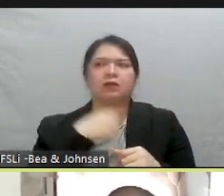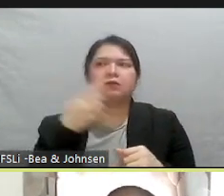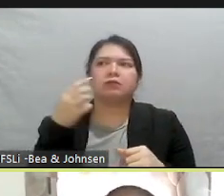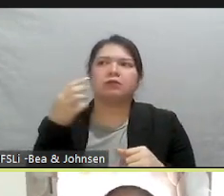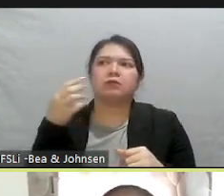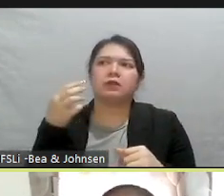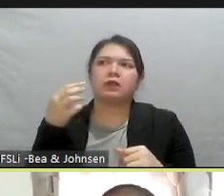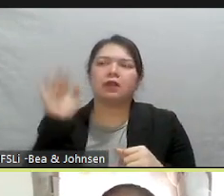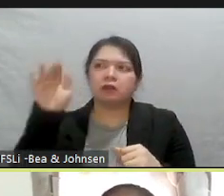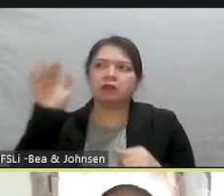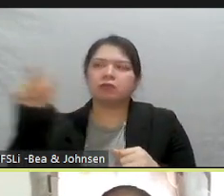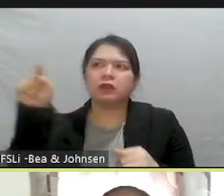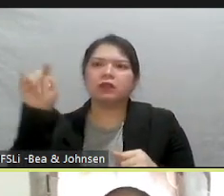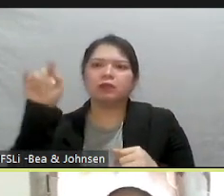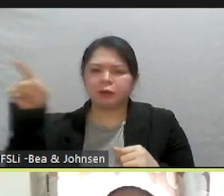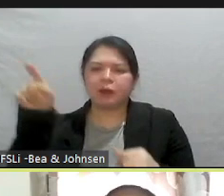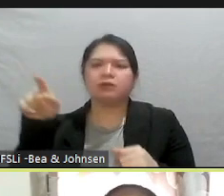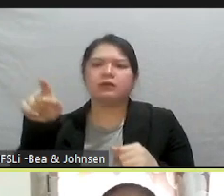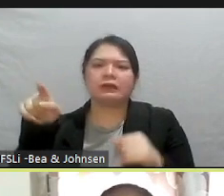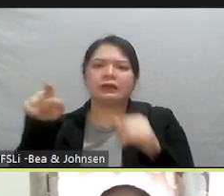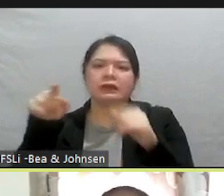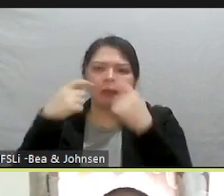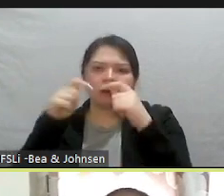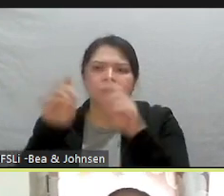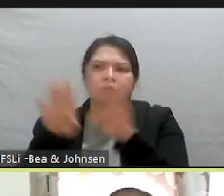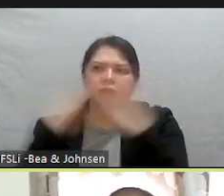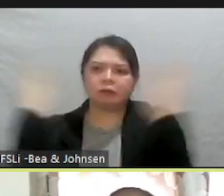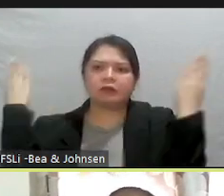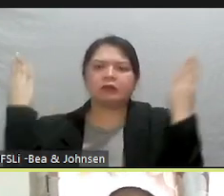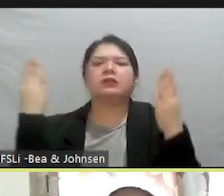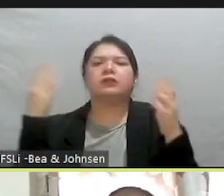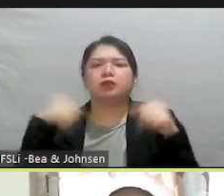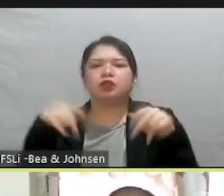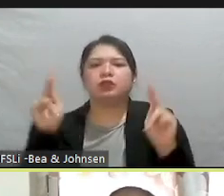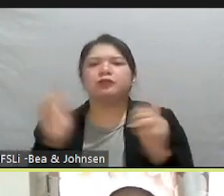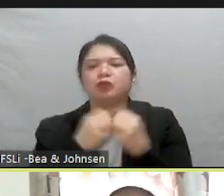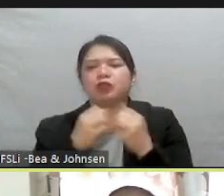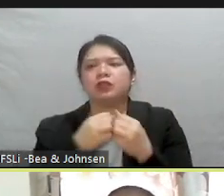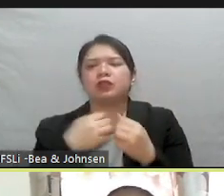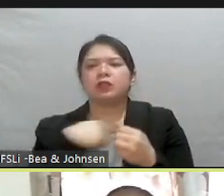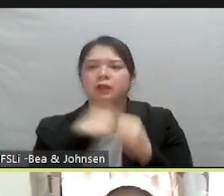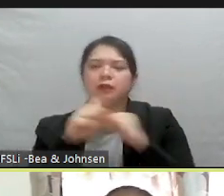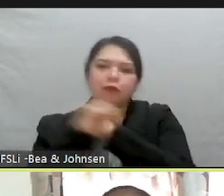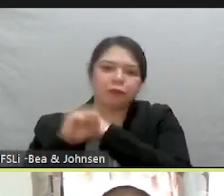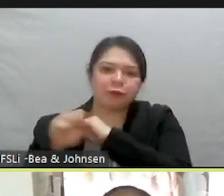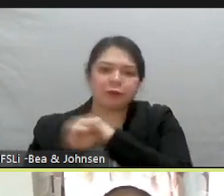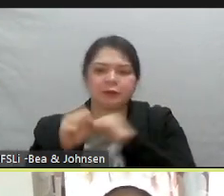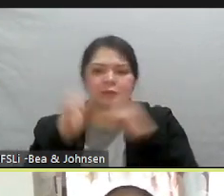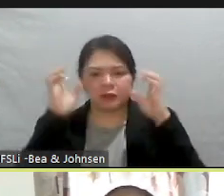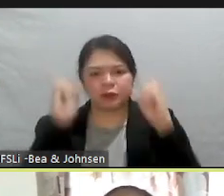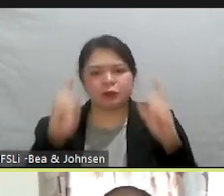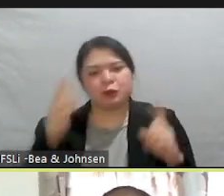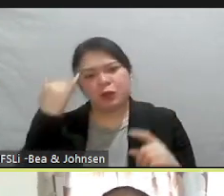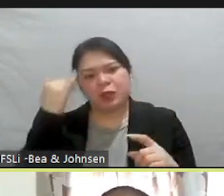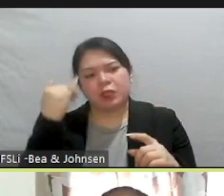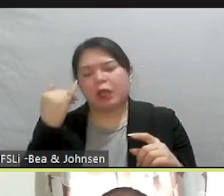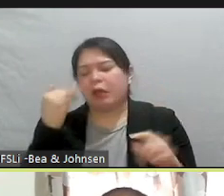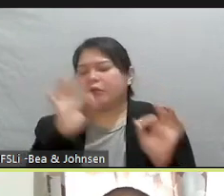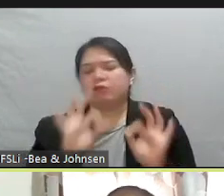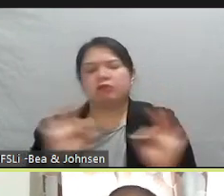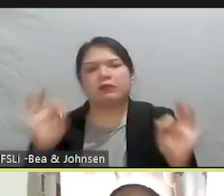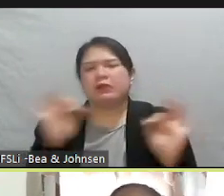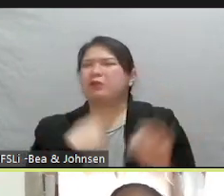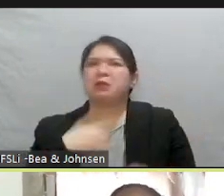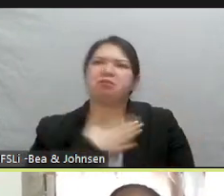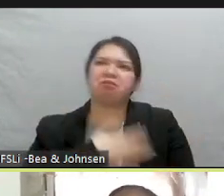aming tagapagpatuloy, tagapagsulong ng ating katutubong edukasyon. Kasi napakasakit sa